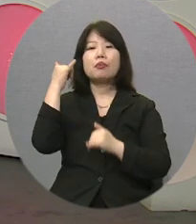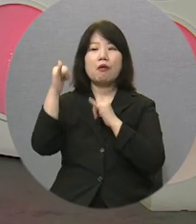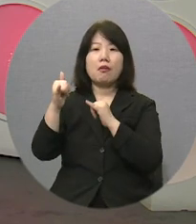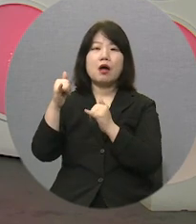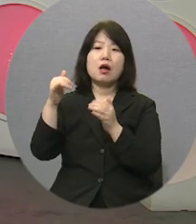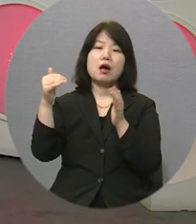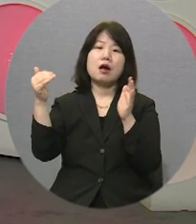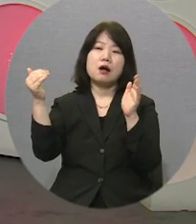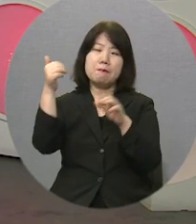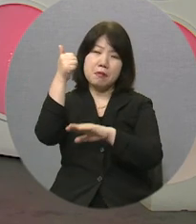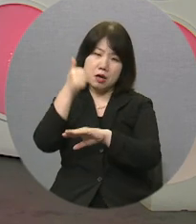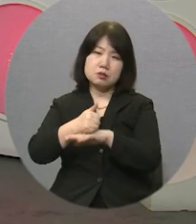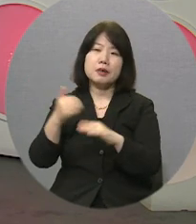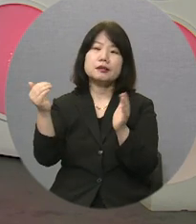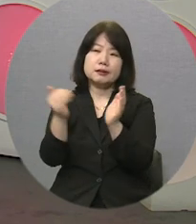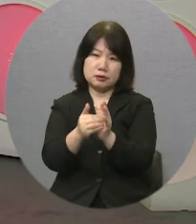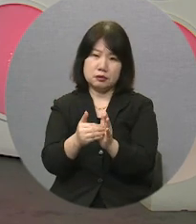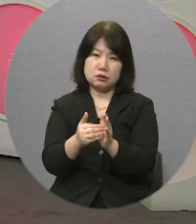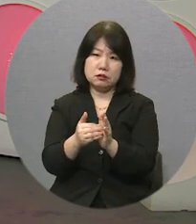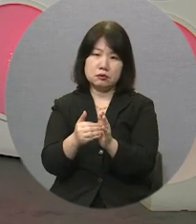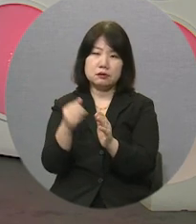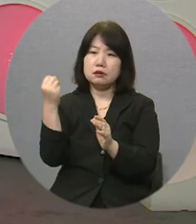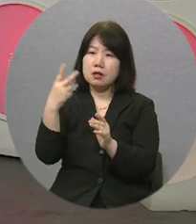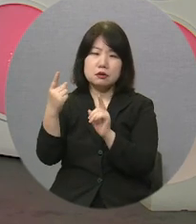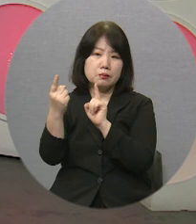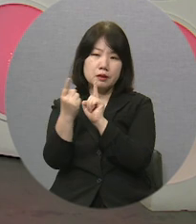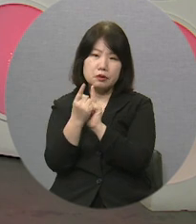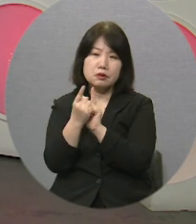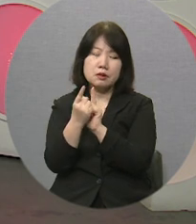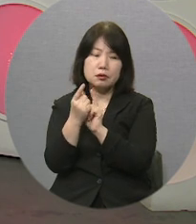끝으로 아버지를 다시 본 건